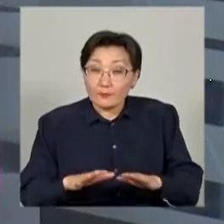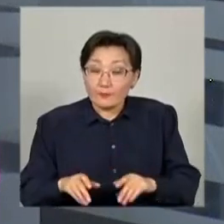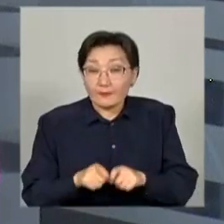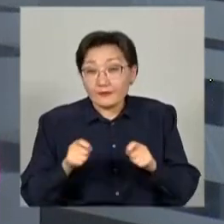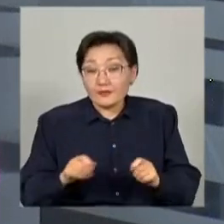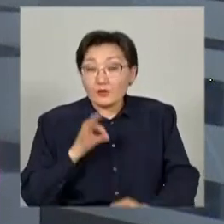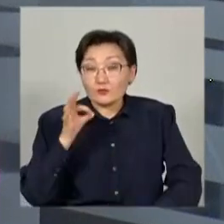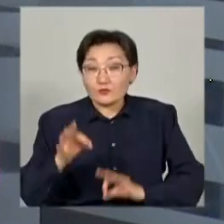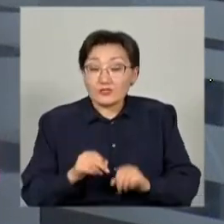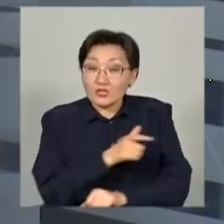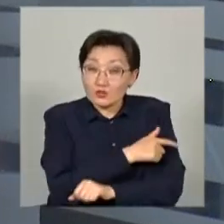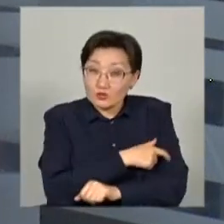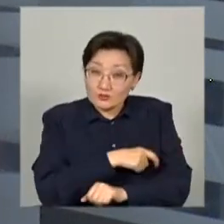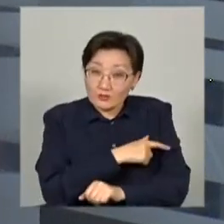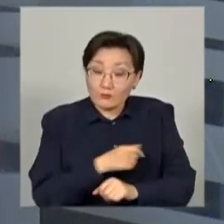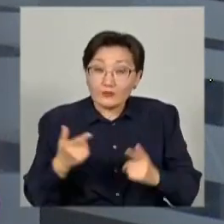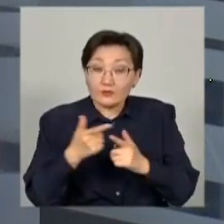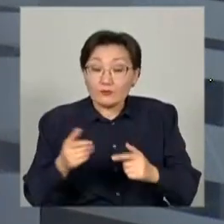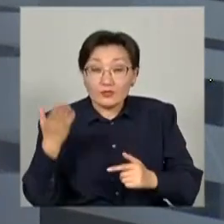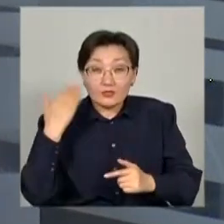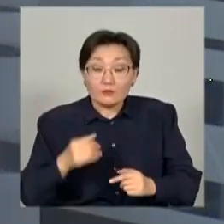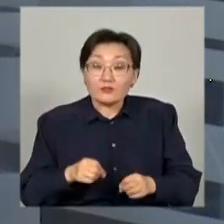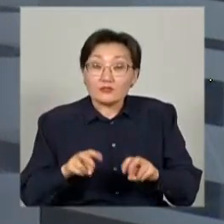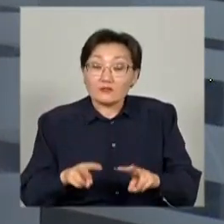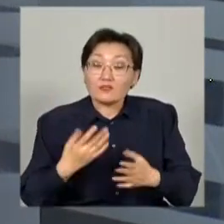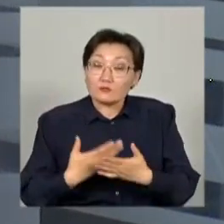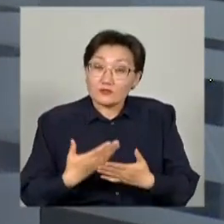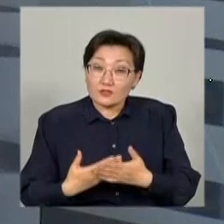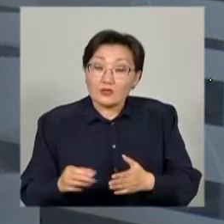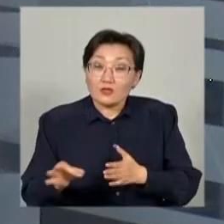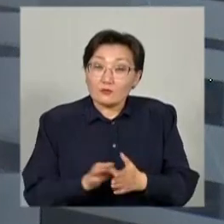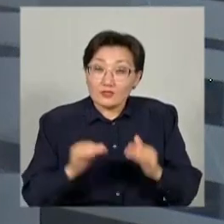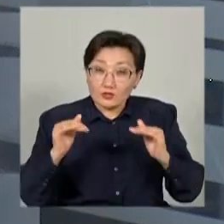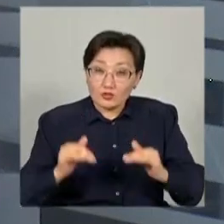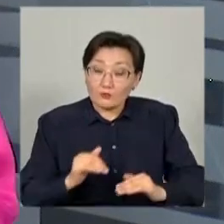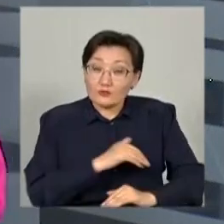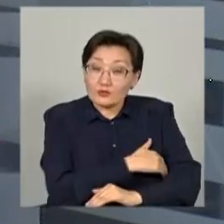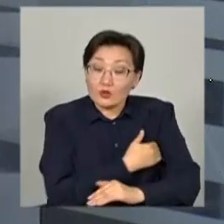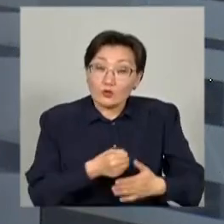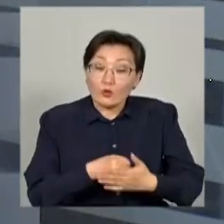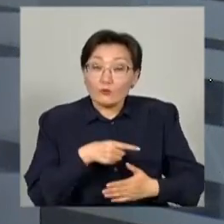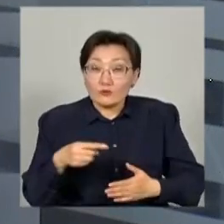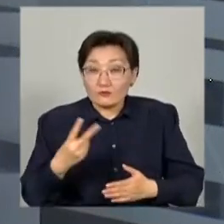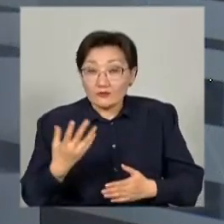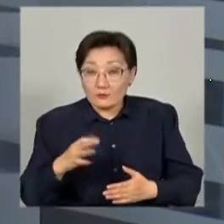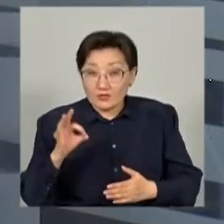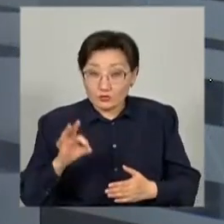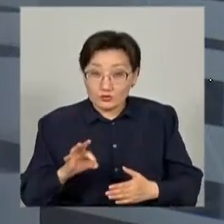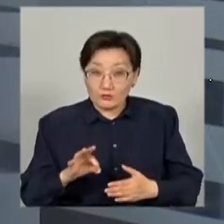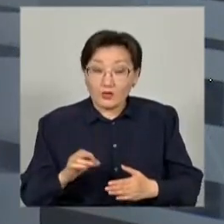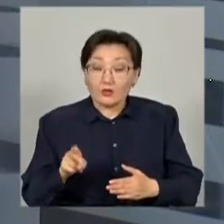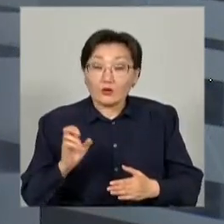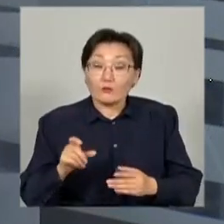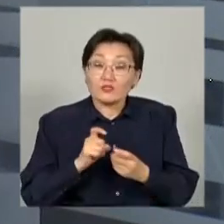организовали круглосуточные дежурства. Напомню, ранее синоптики спрогнозировали резкое понижение температуры до минус 25 градусов. Как